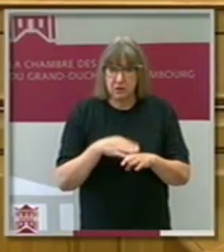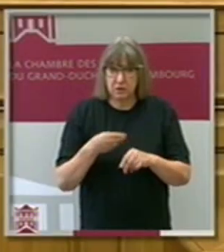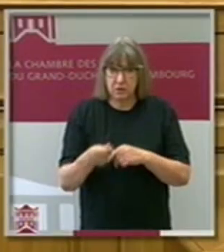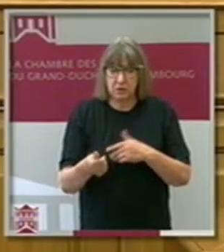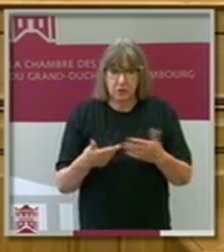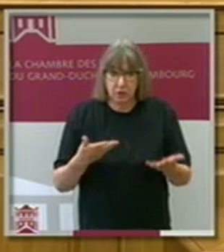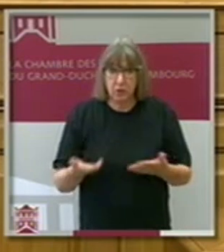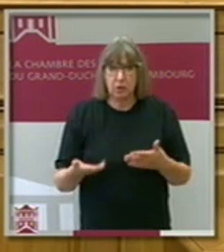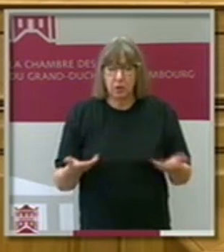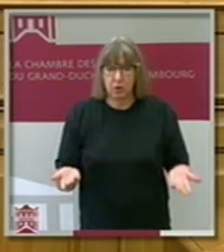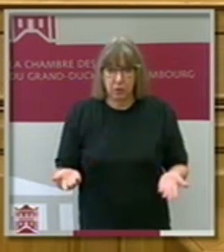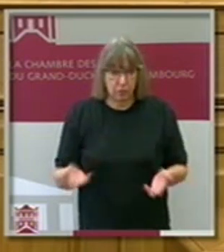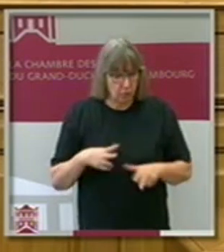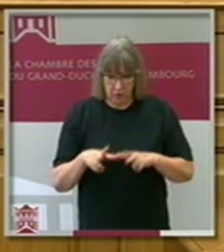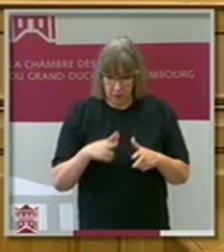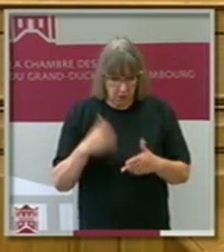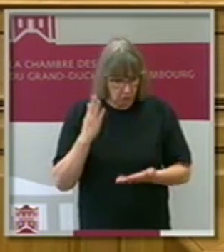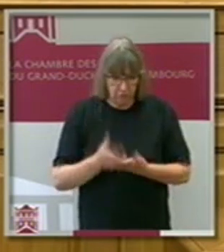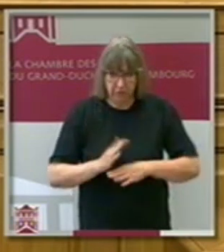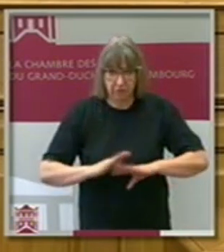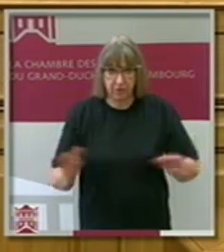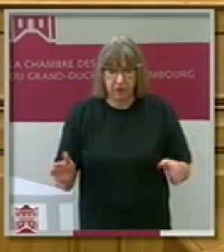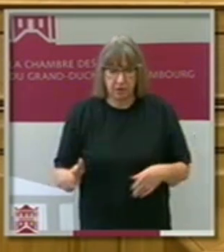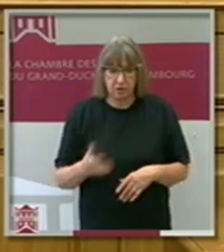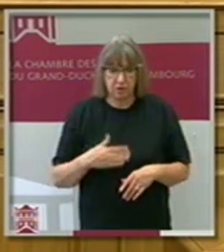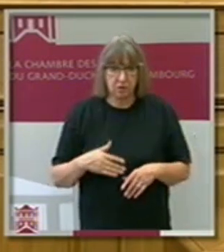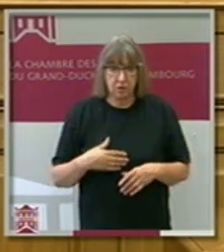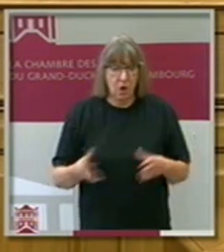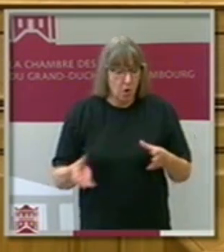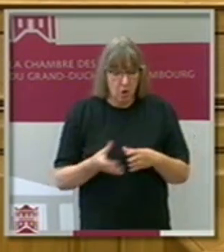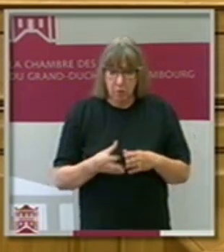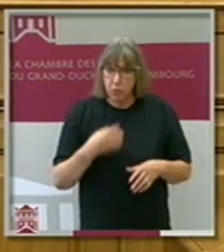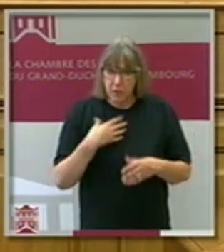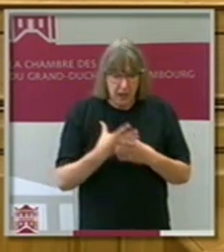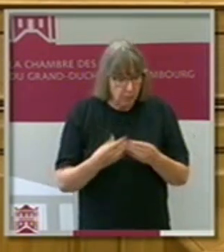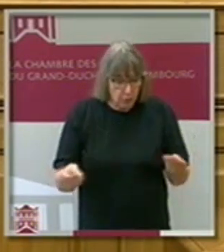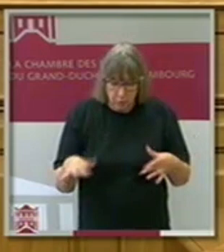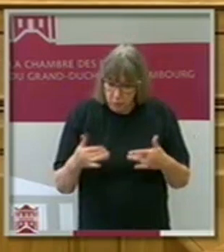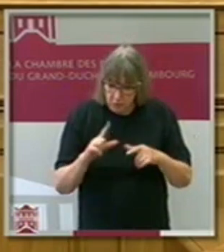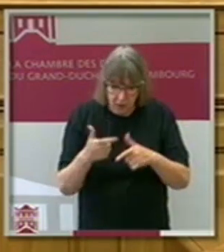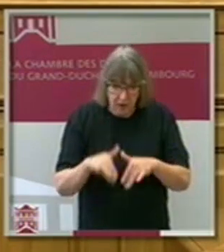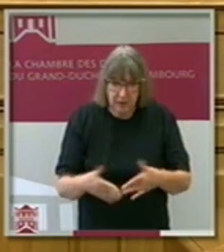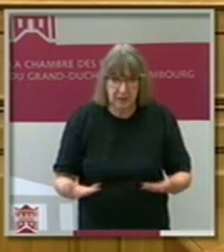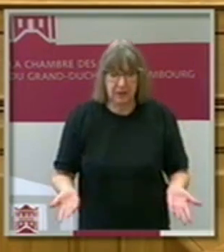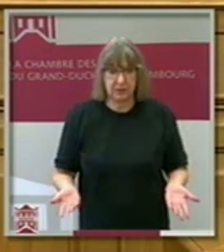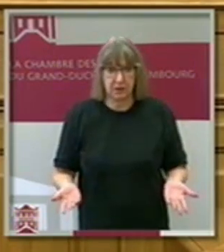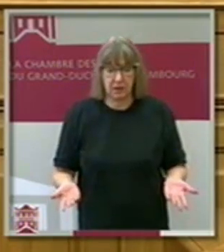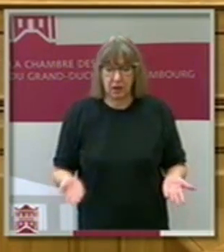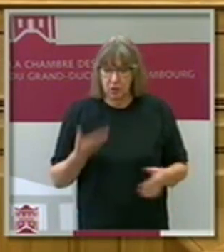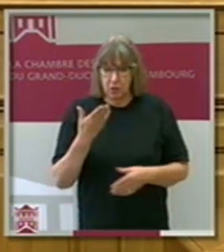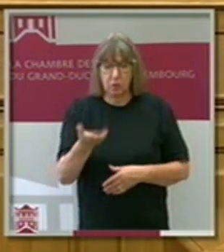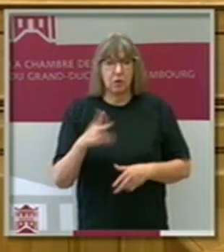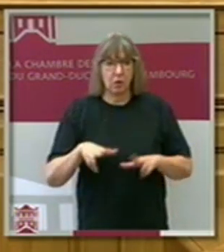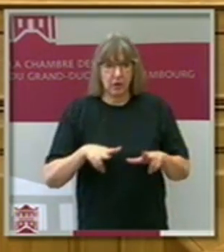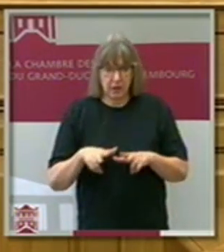Ein Staatsminister, eine Regierung, die sich davon lässt, für hier in der Chambre über all das Problem zu schwätzen.